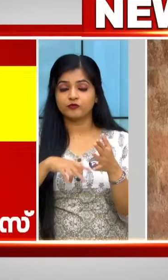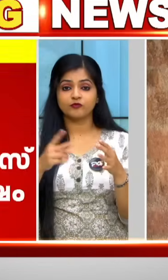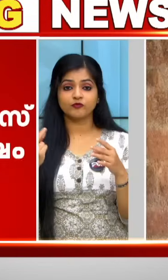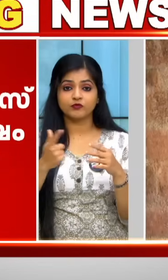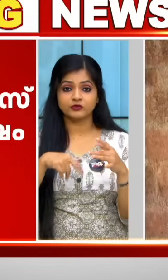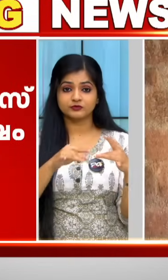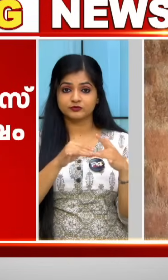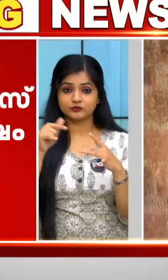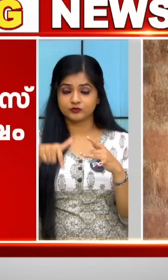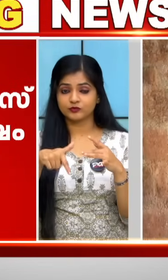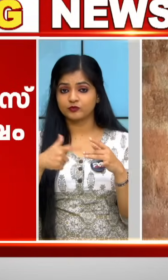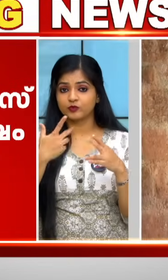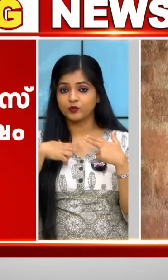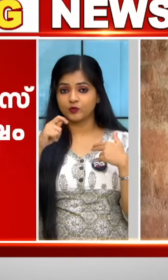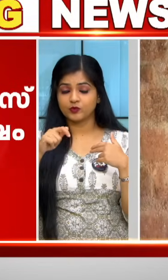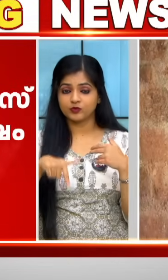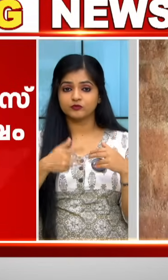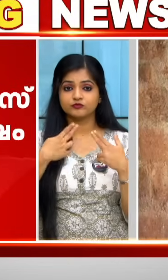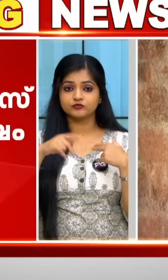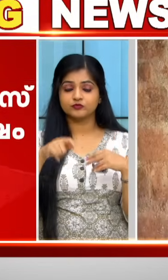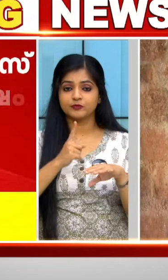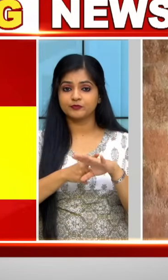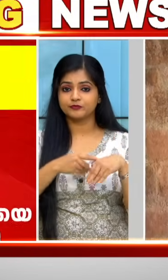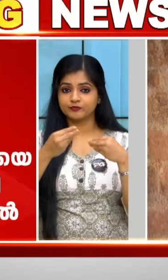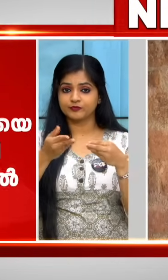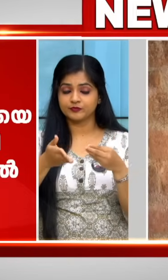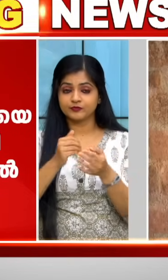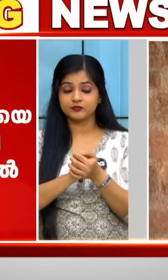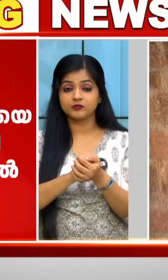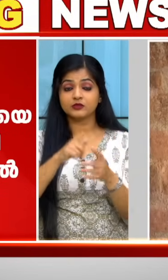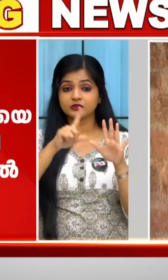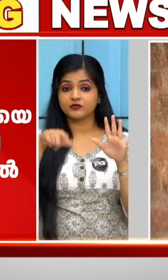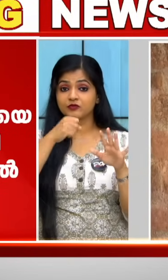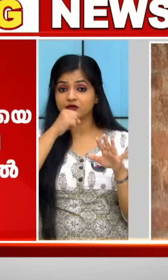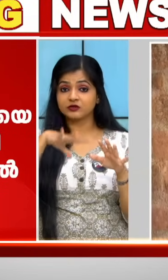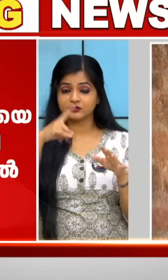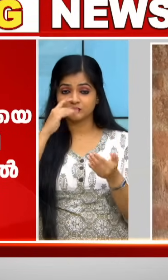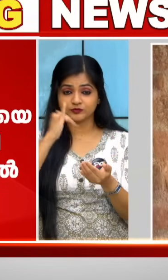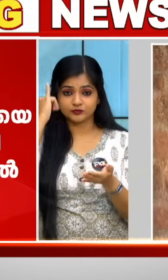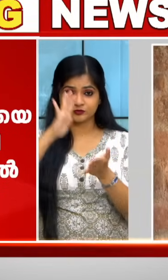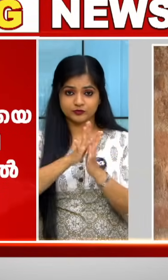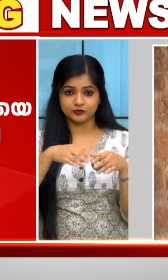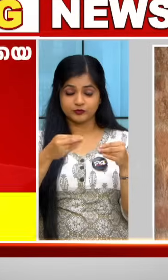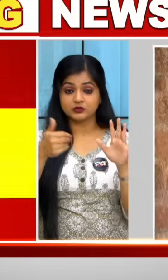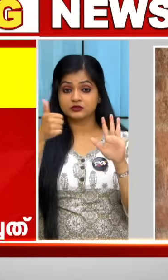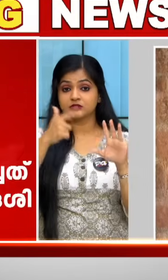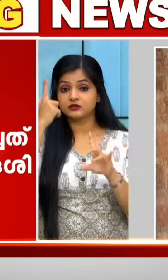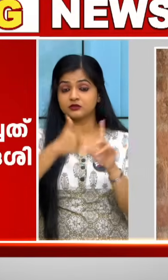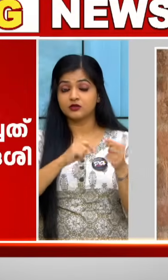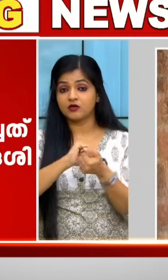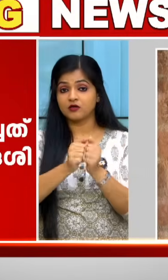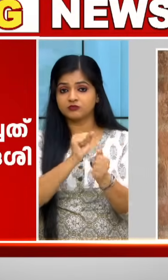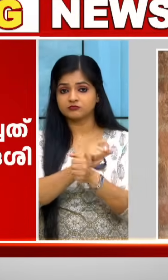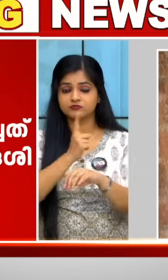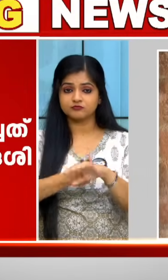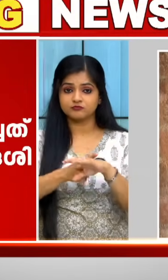വരുന്നത്. നിലവിൽ ഈ 7 വയസ്സുകാരിയെ ലൈംഗികമായി ഉപദ്രവിച്ച കേസിൽ പ്രതിക്ക് 6 വർഷം കഠിന തടവാണ് കോടതി ശിക്ഷിച്ചിരിക്കുന്നത്. ഒപ്പം തന്നെ